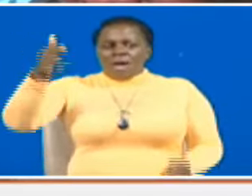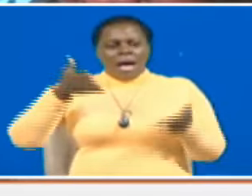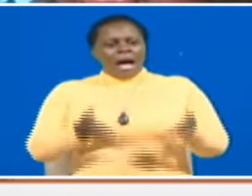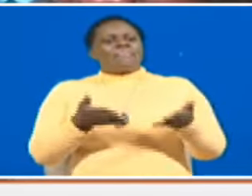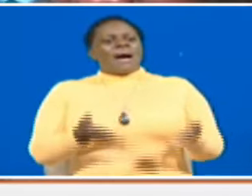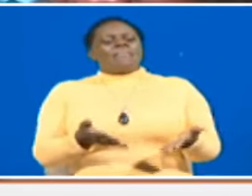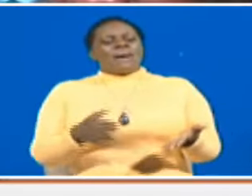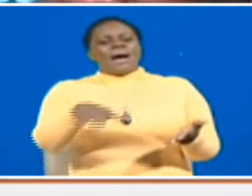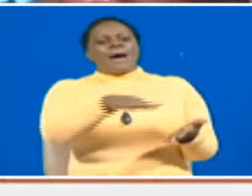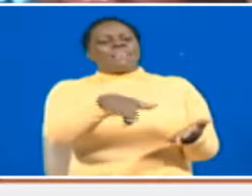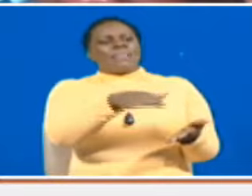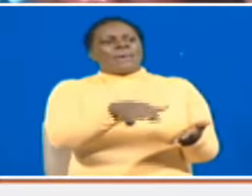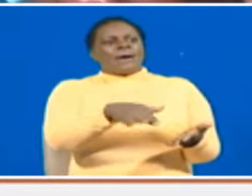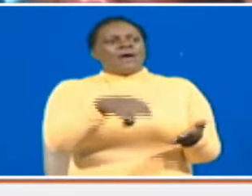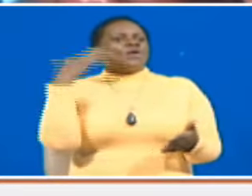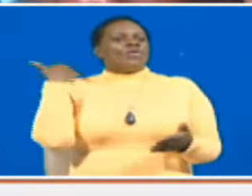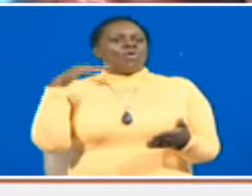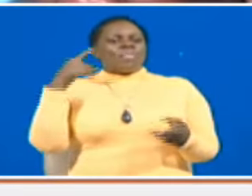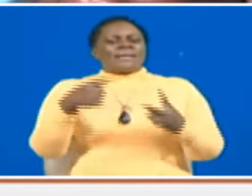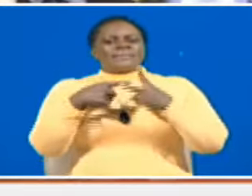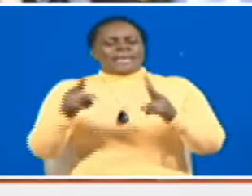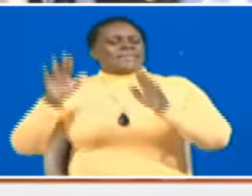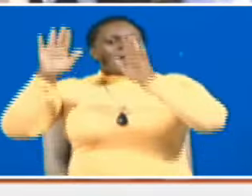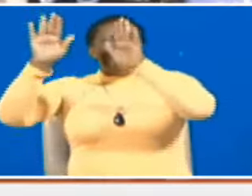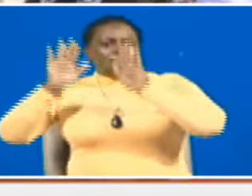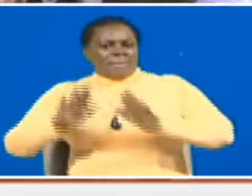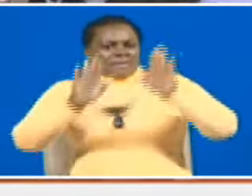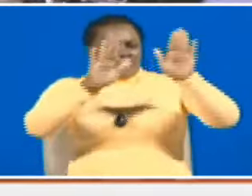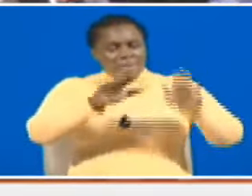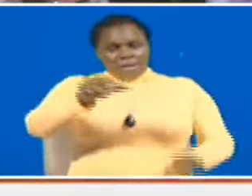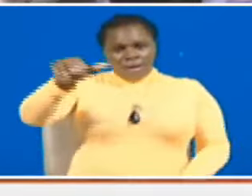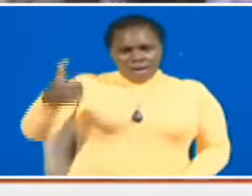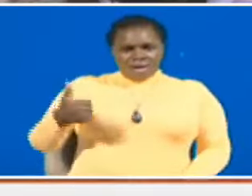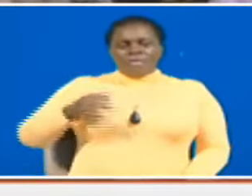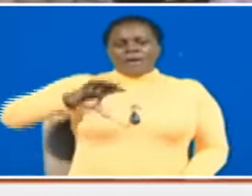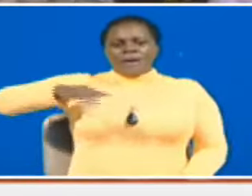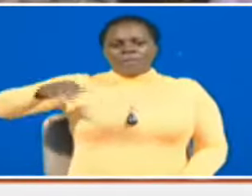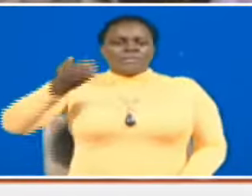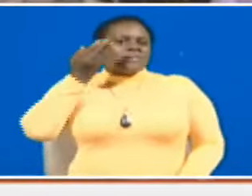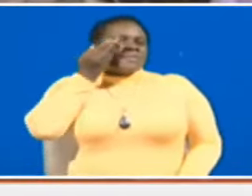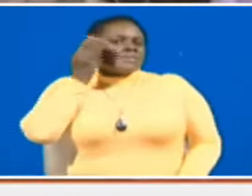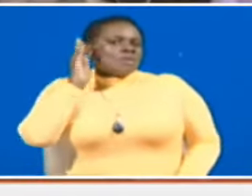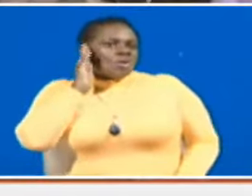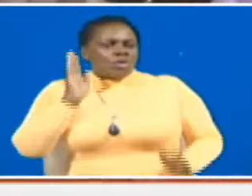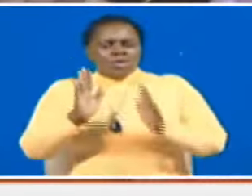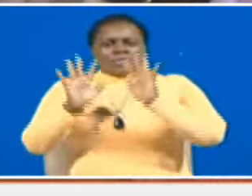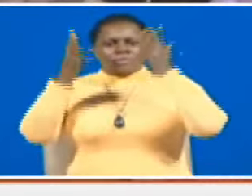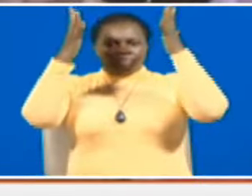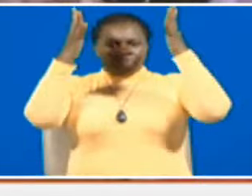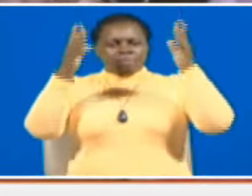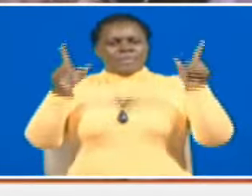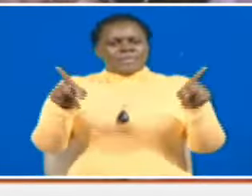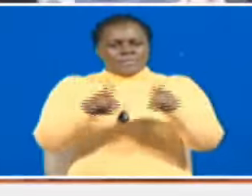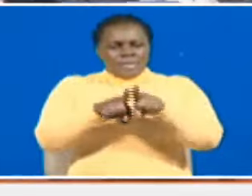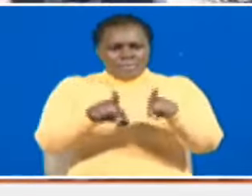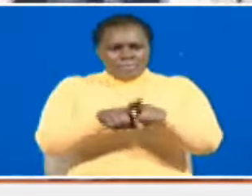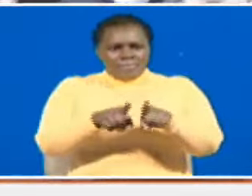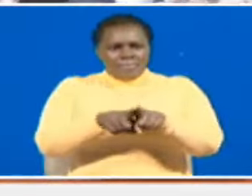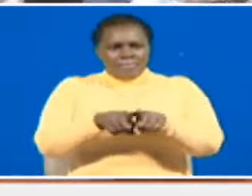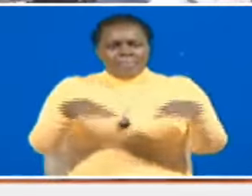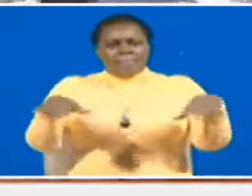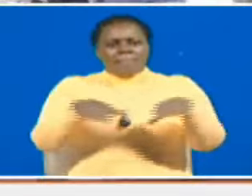tu, walagai wameanza kampeni. Kwingineko kwenye kaunti ya Isiolo, sherehe hizo ziliidhinishwa